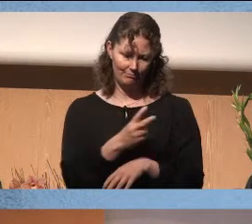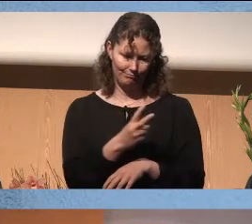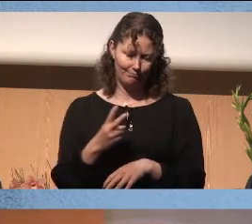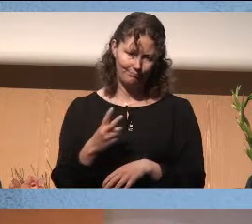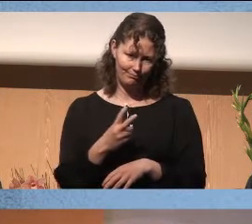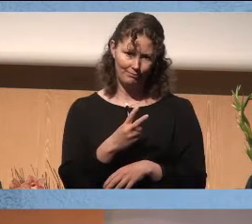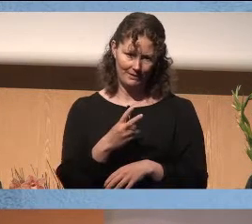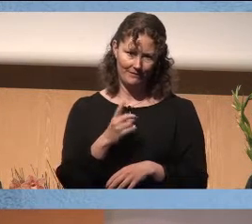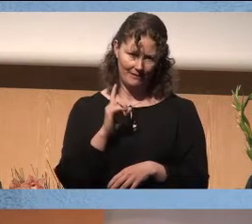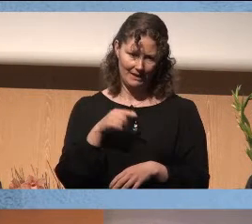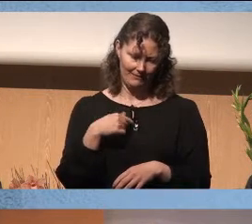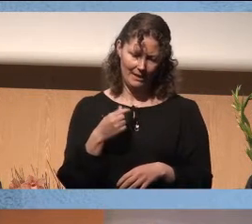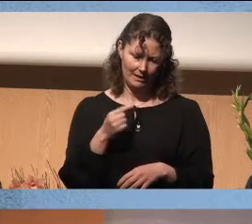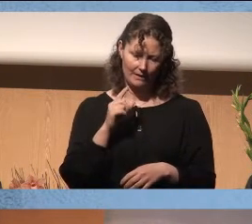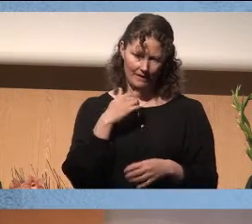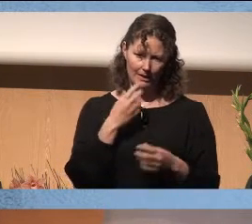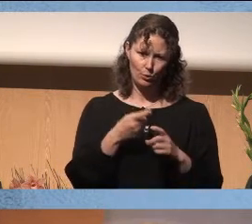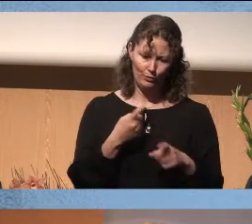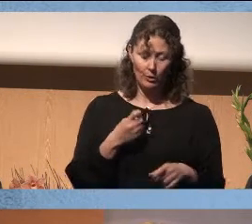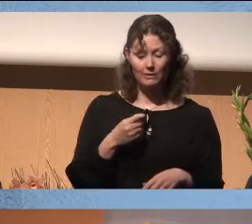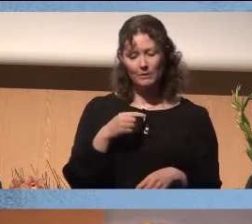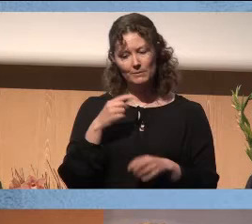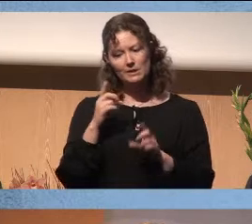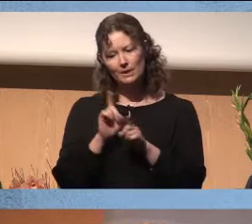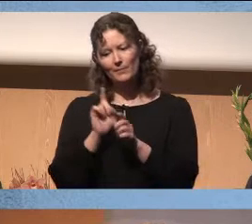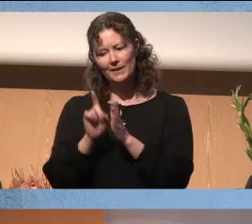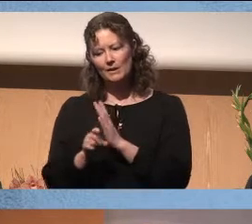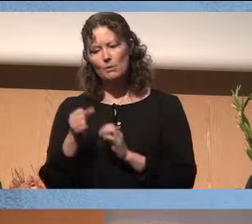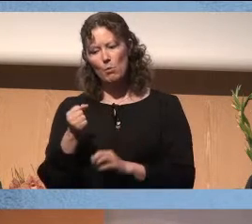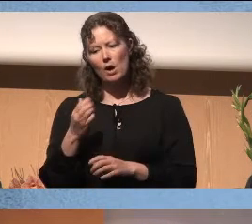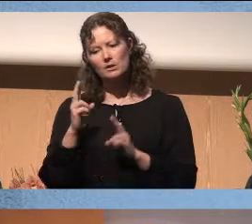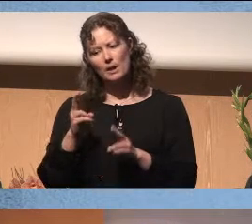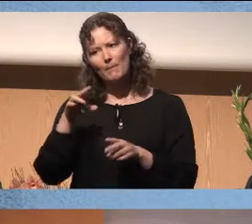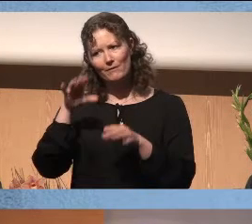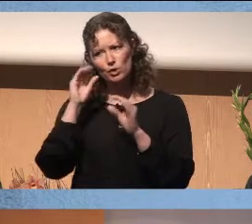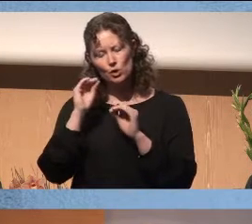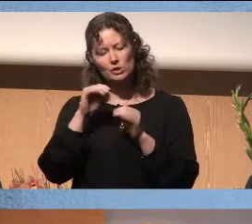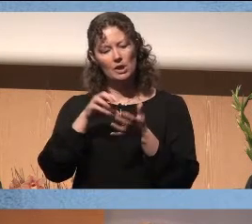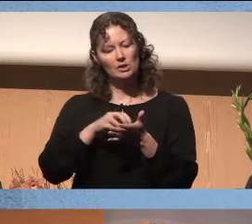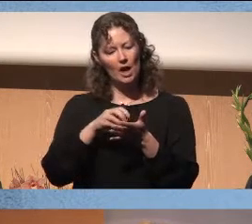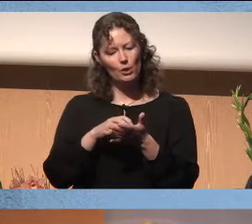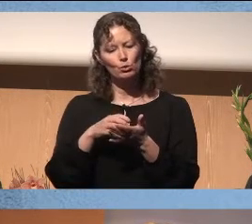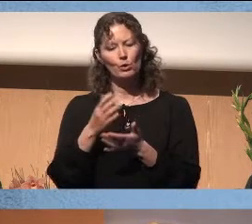diskusjonen. Men vi må sikre at vi har omtrent samme forståelse av status og hvilke utfordringer vi står I.